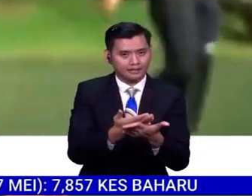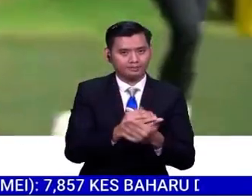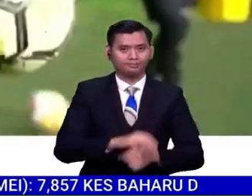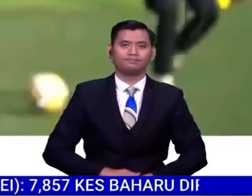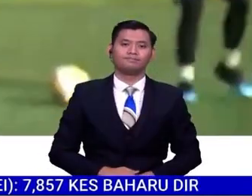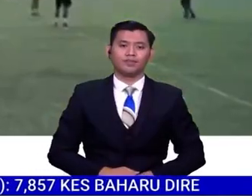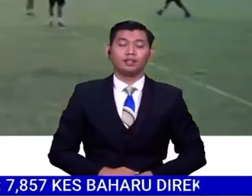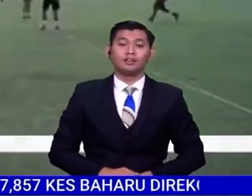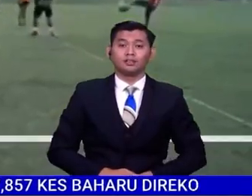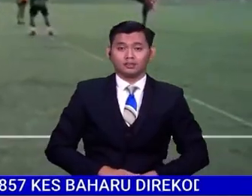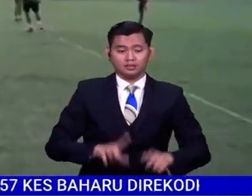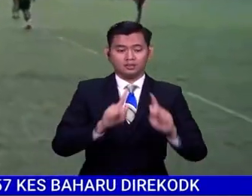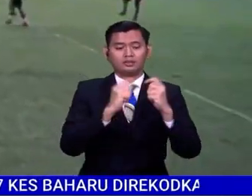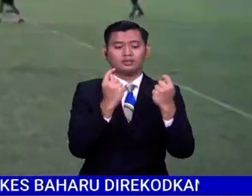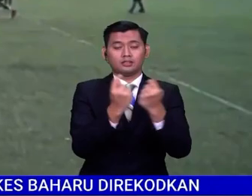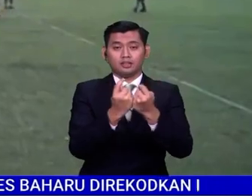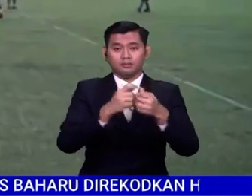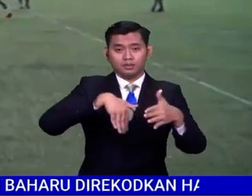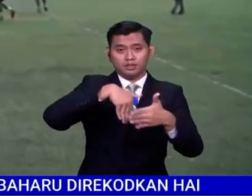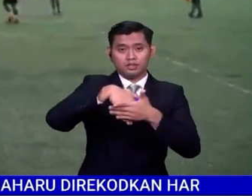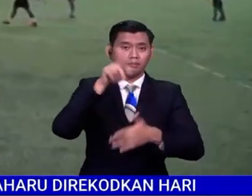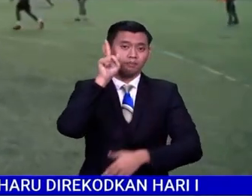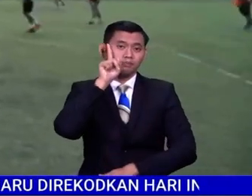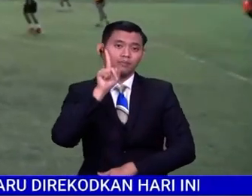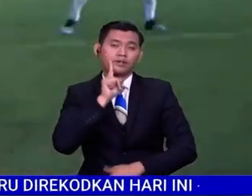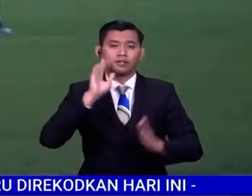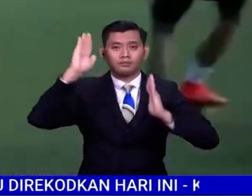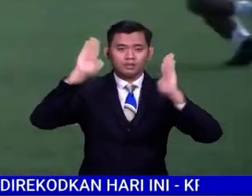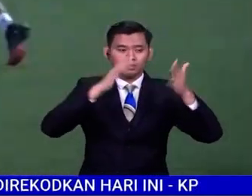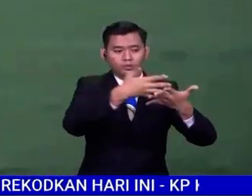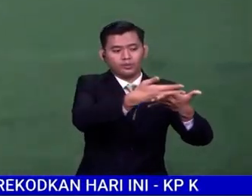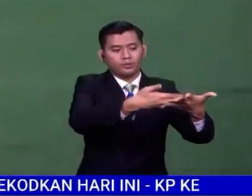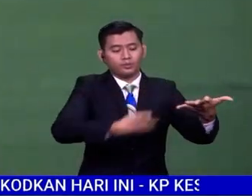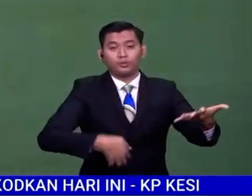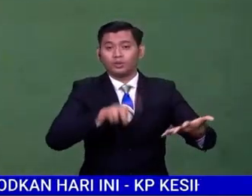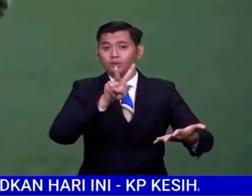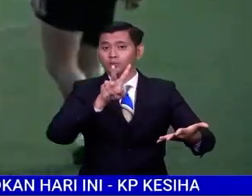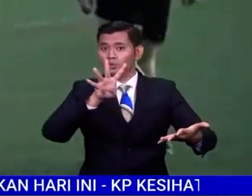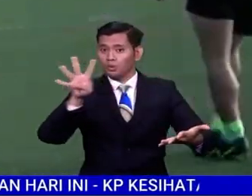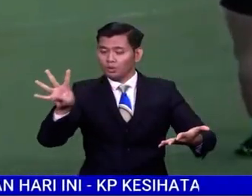Ketika ini, pasukan bola sepak orang pekat Malaysia berada dalam kelompok 24 pasukan terbaik